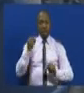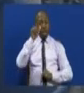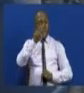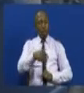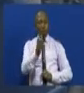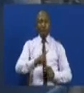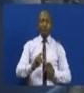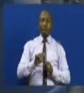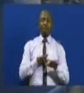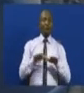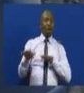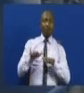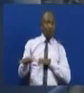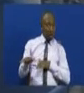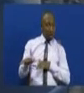wana kifafa